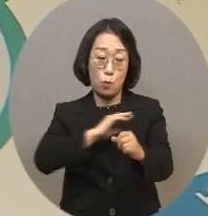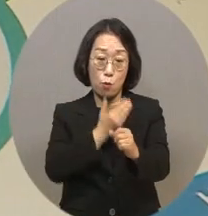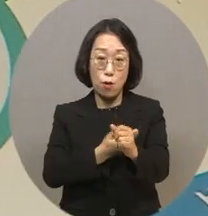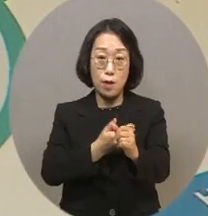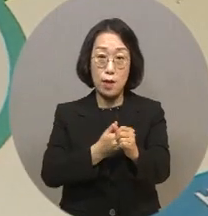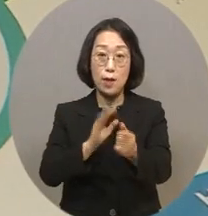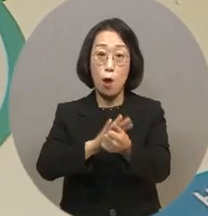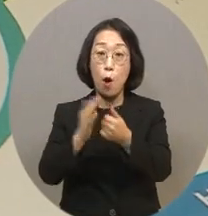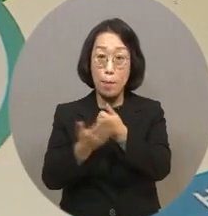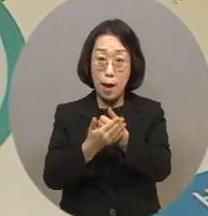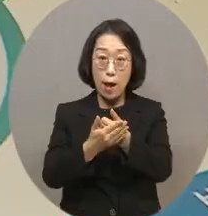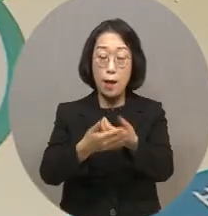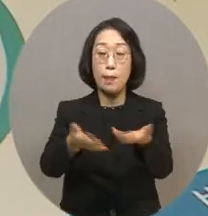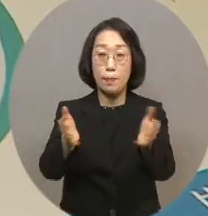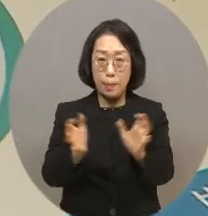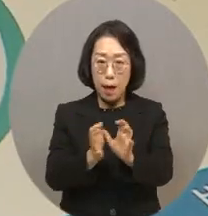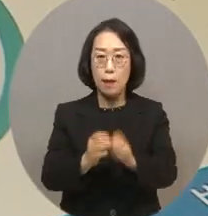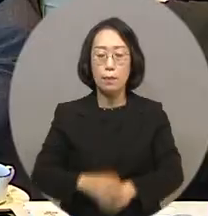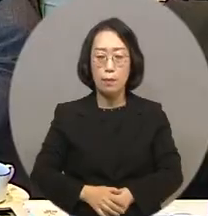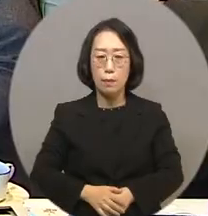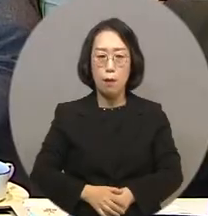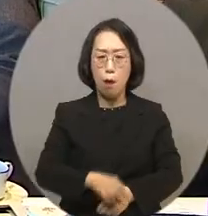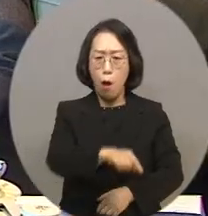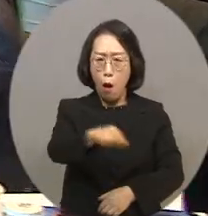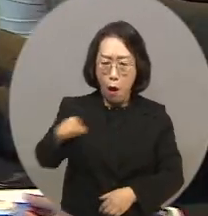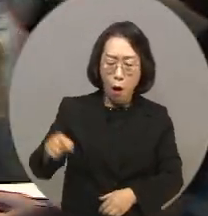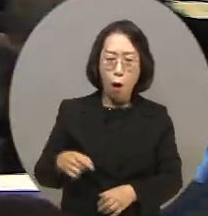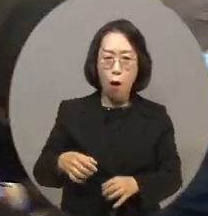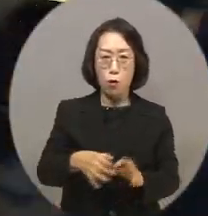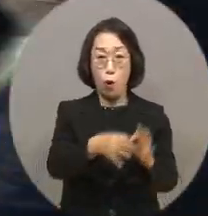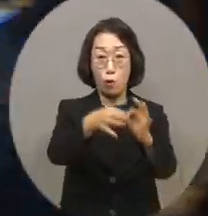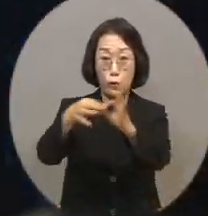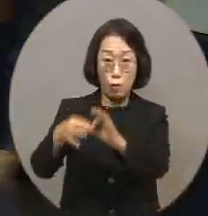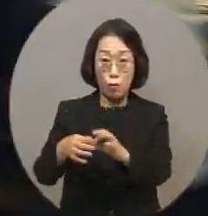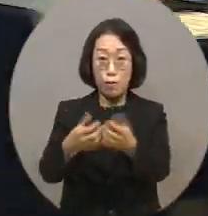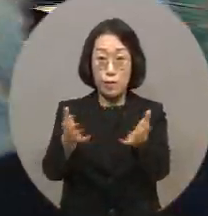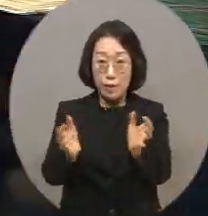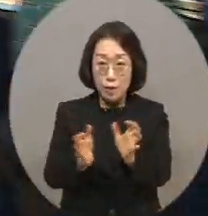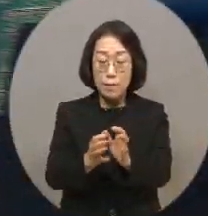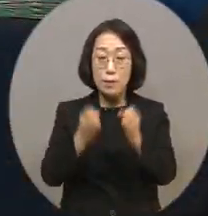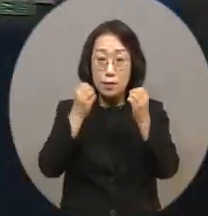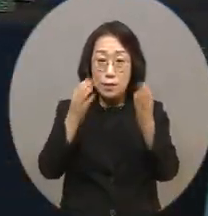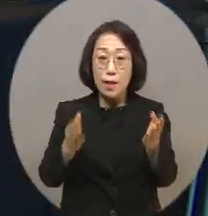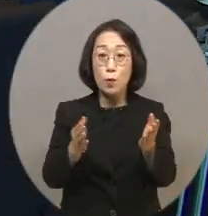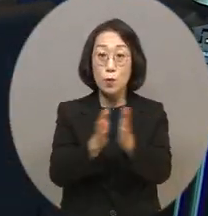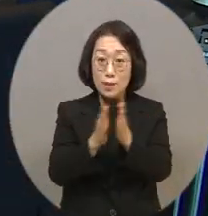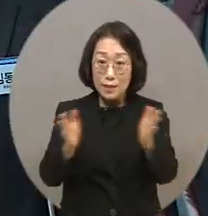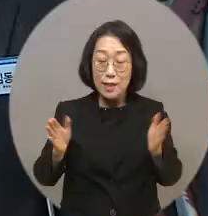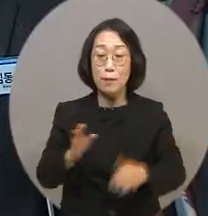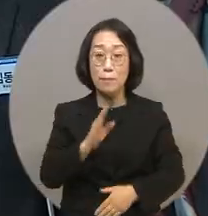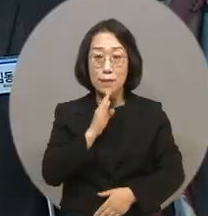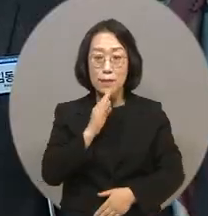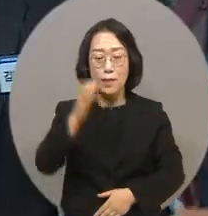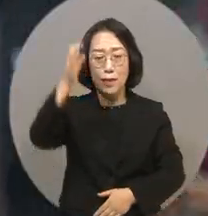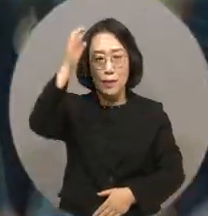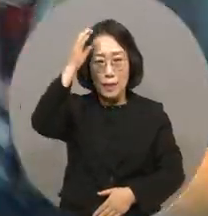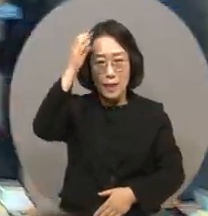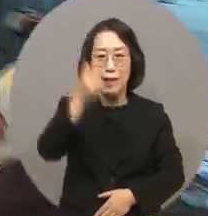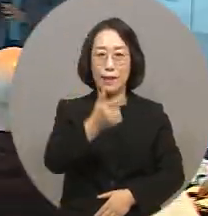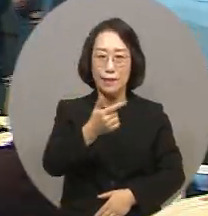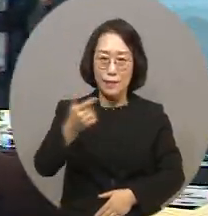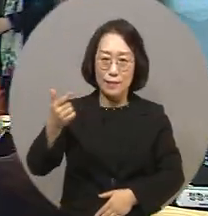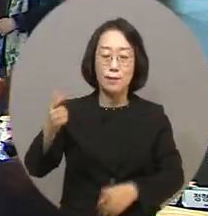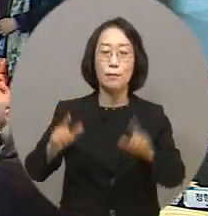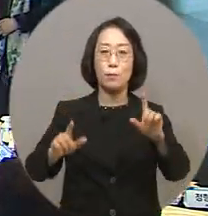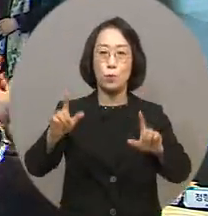협력단 범부처 관 협력이 장애인 권리보장에 새로운 전환점이 될지 앞으로의 기대감이 높아지고